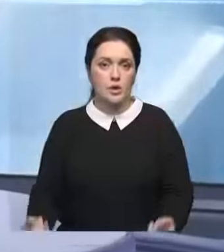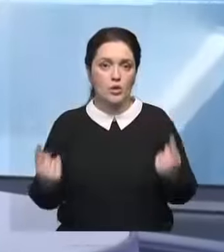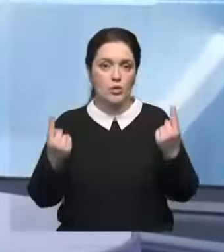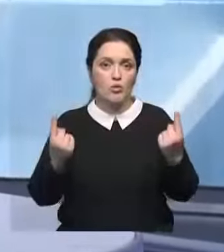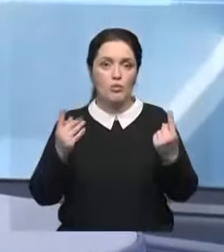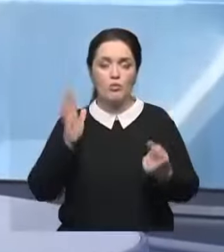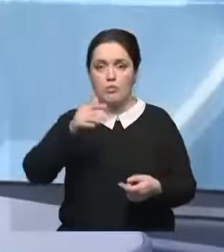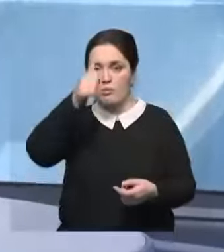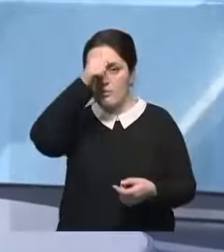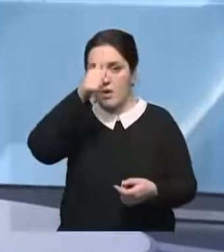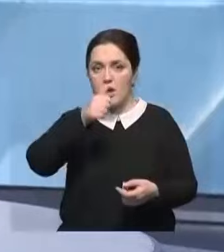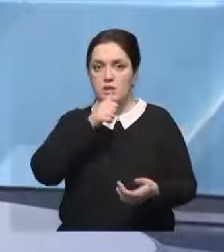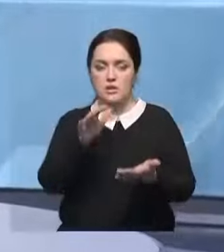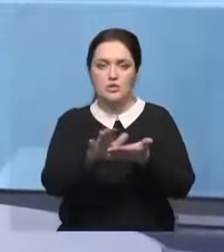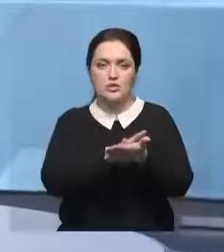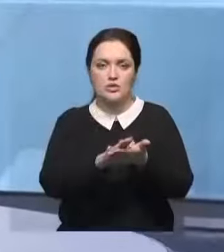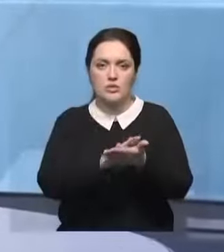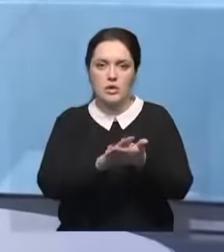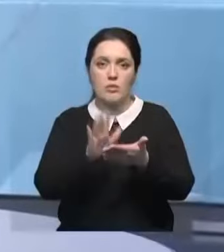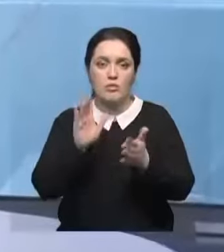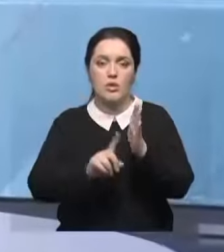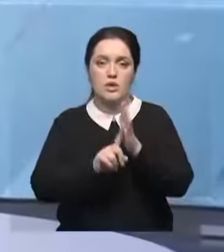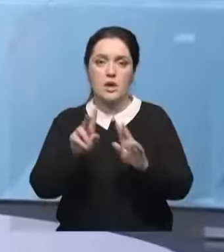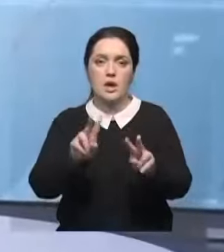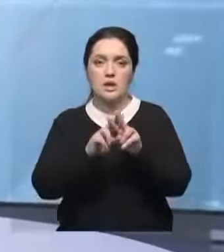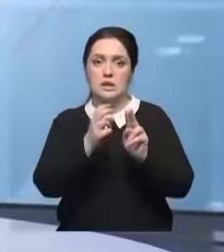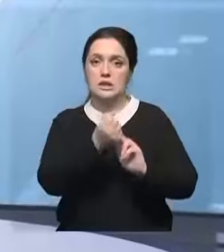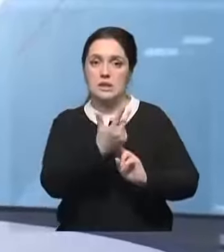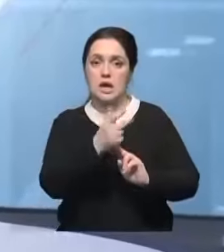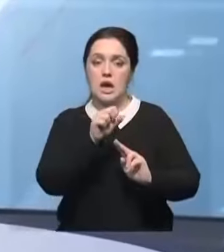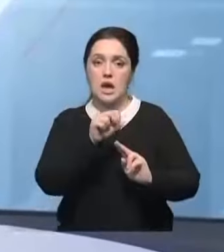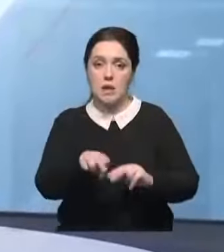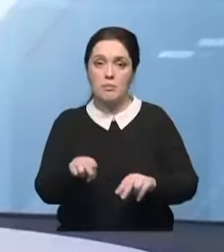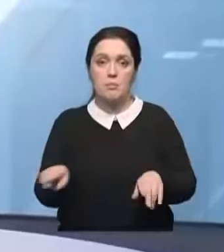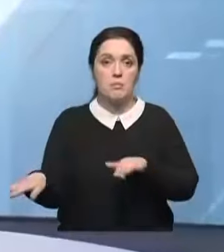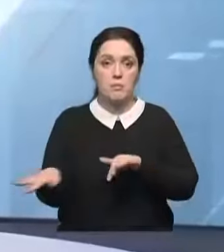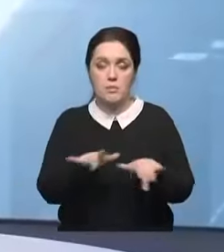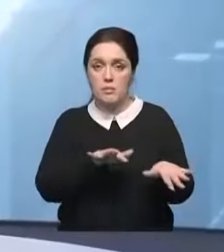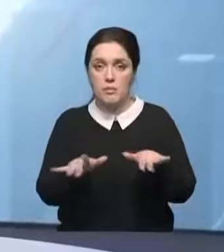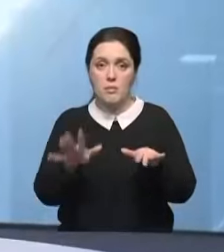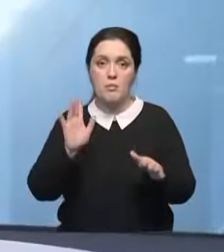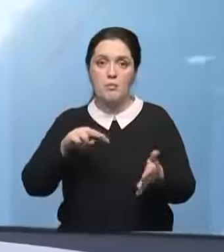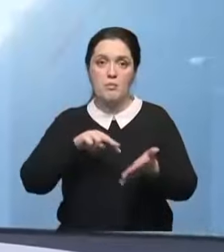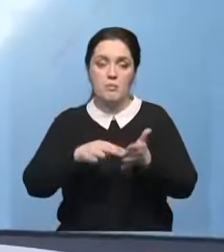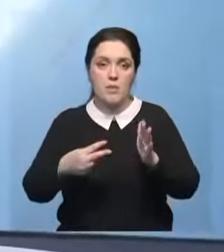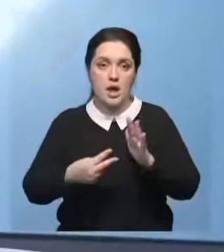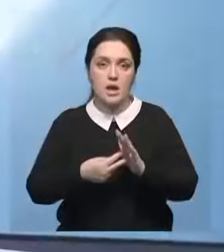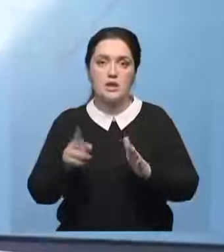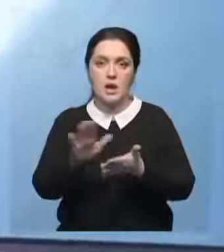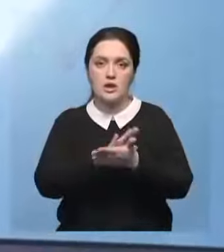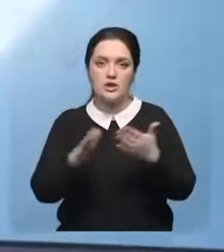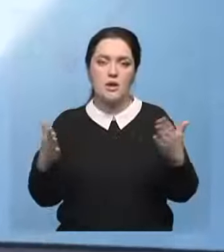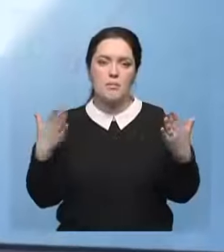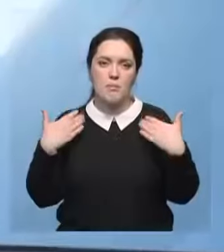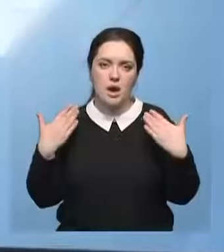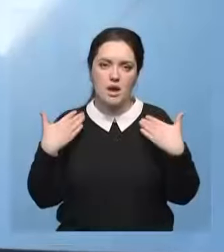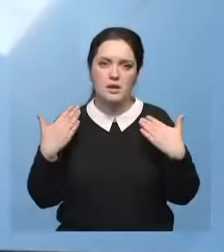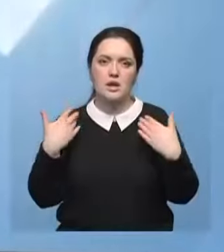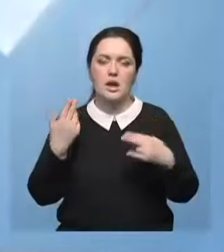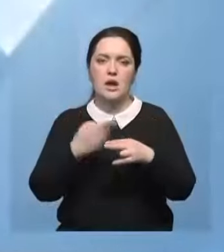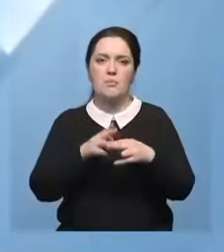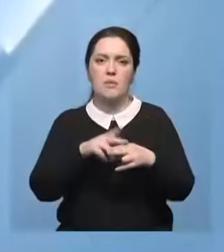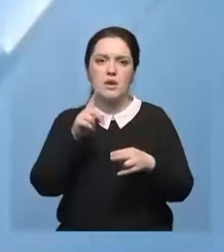Масштабный экологический месячник стартует в Астане 13 апреля. В рамках акции планируется очистить парки и скверы от